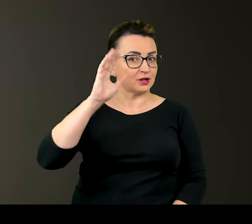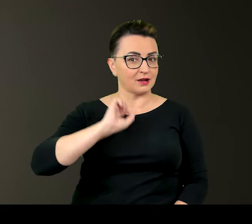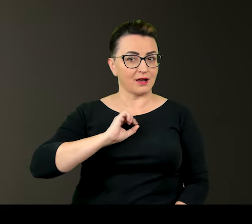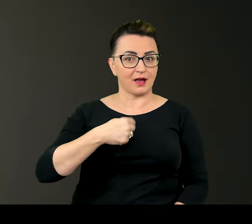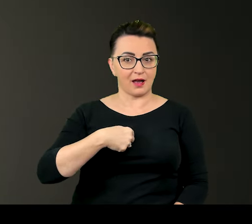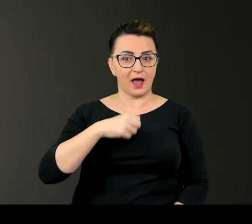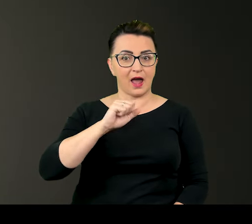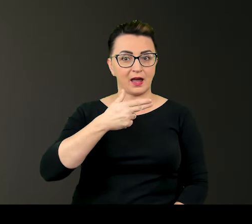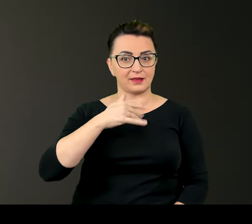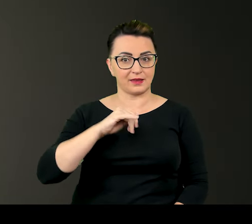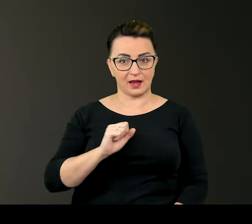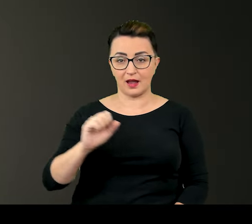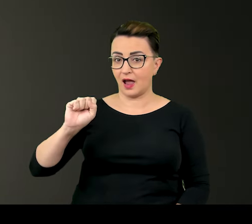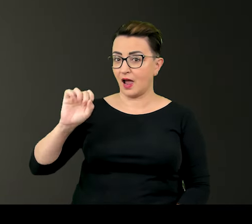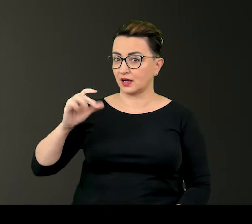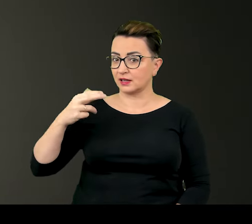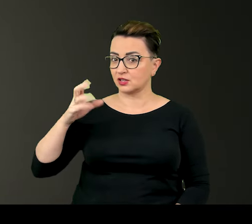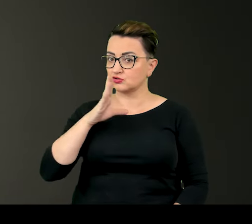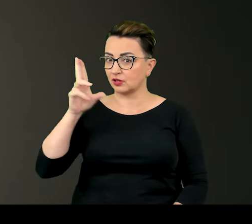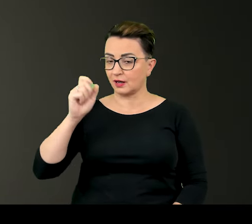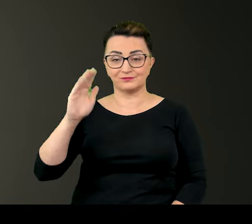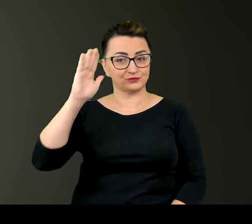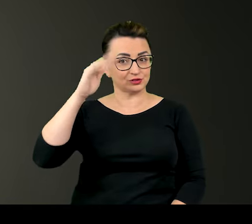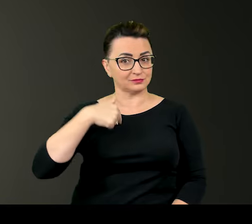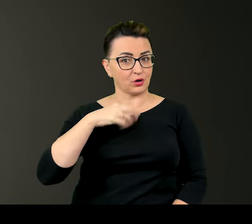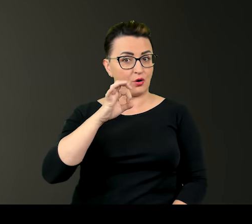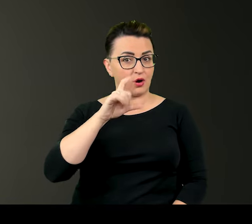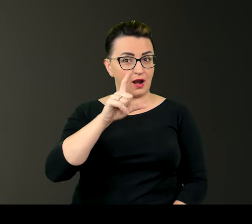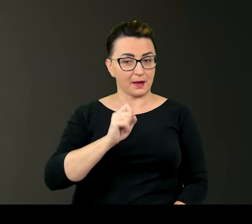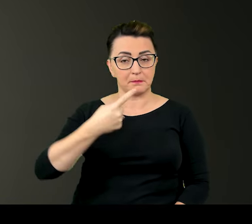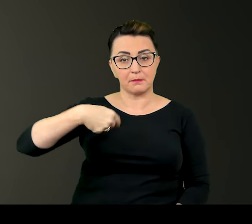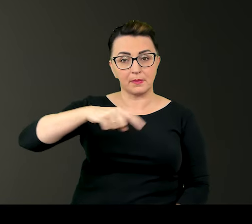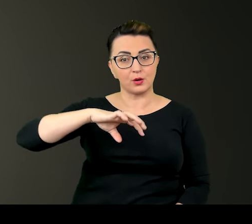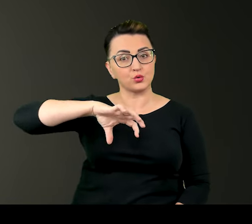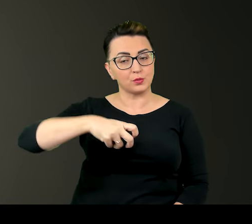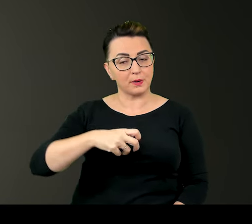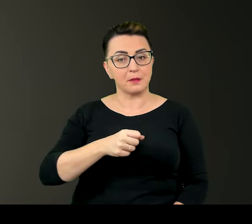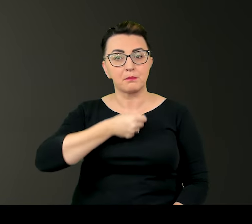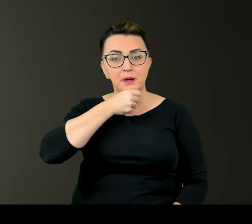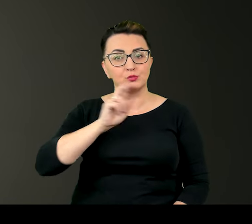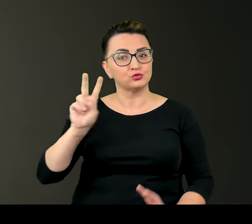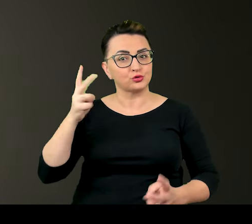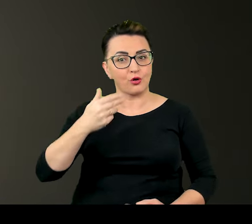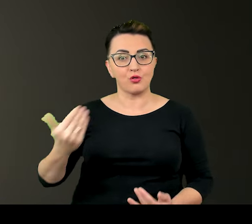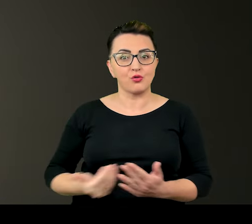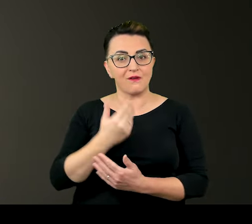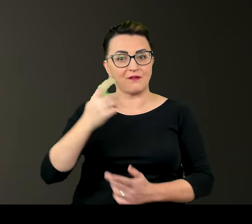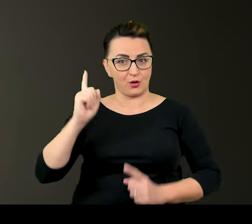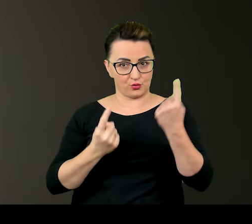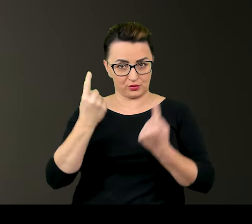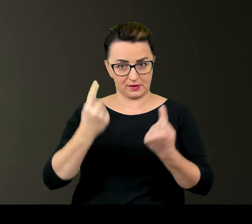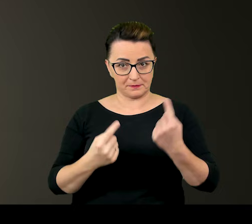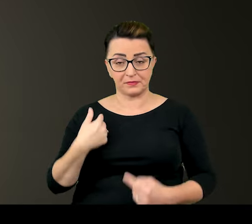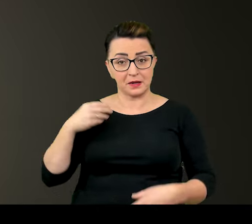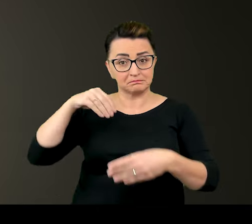jestem Ania. Agnieszka. Cześć, jestem Ola. Jesteśmy grupą Babek z Nowej Huty. Z